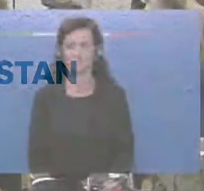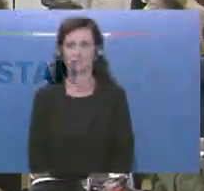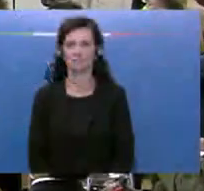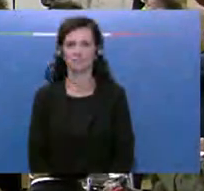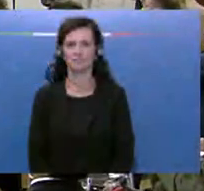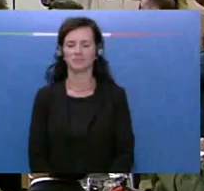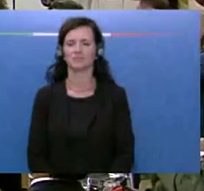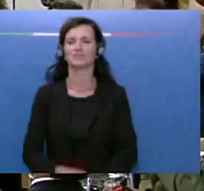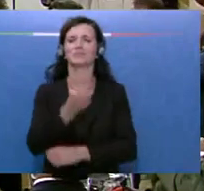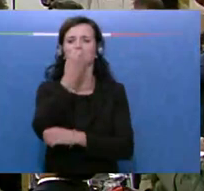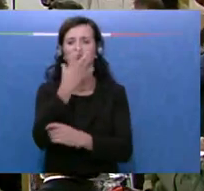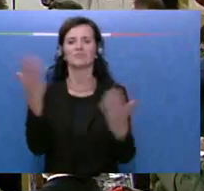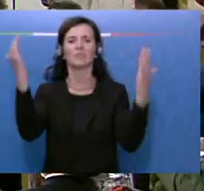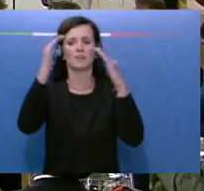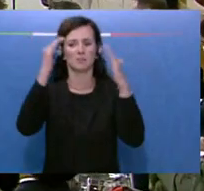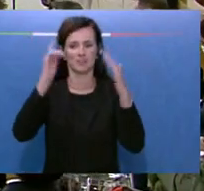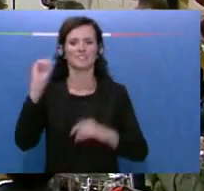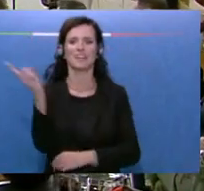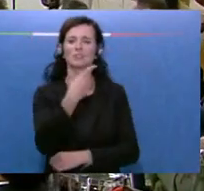buonasera a tutti